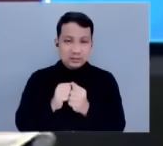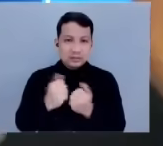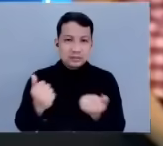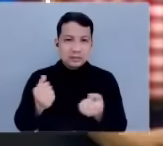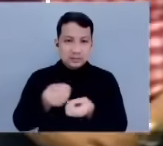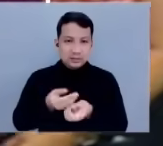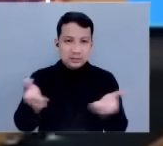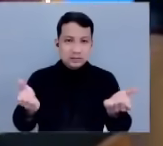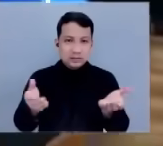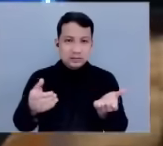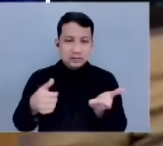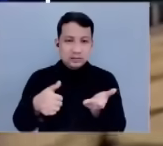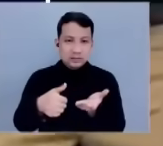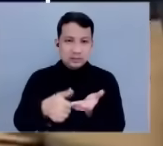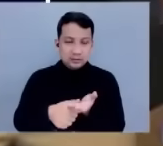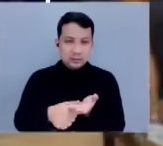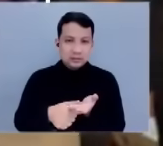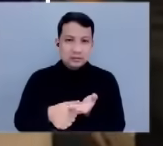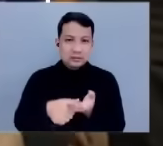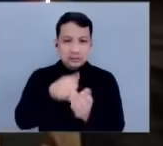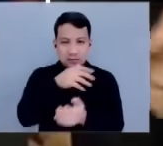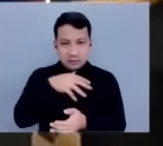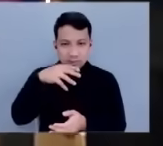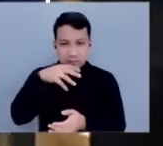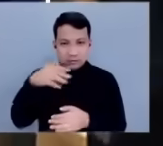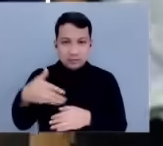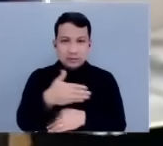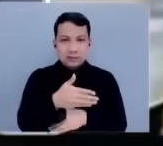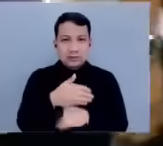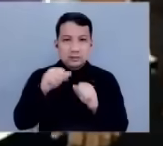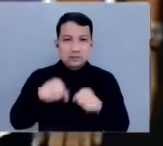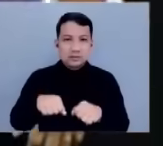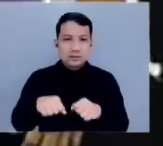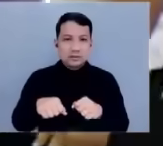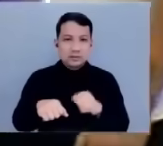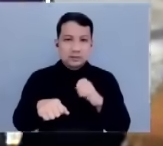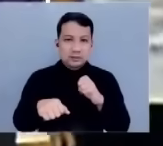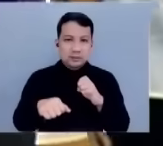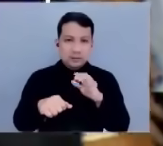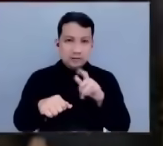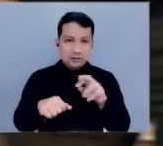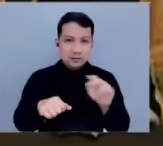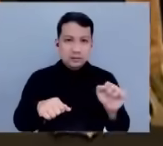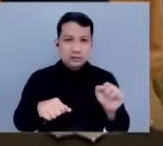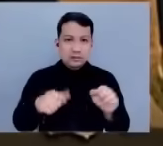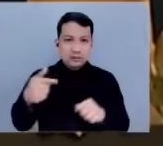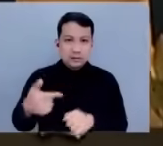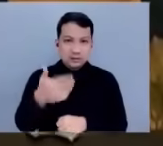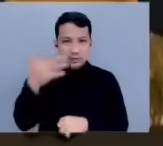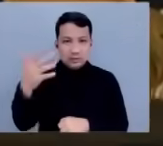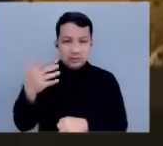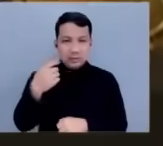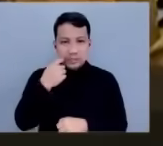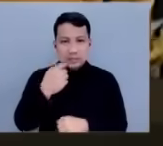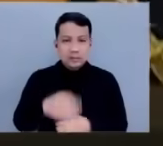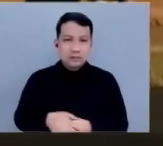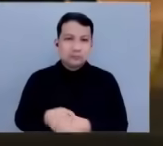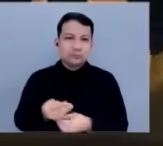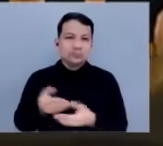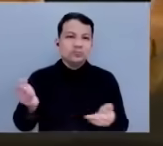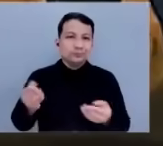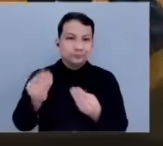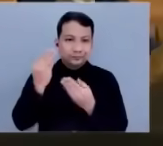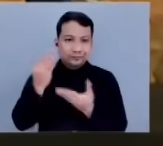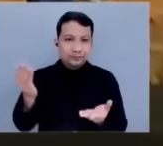ayuda para sa mga magsasaka at mangingisdang apektado ng El Nino sa General Santos City. Matapos ang pahayag ng Pangulo, naglabas